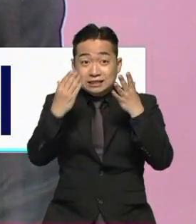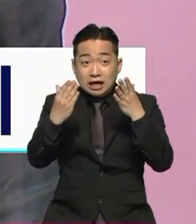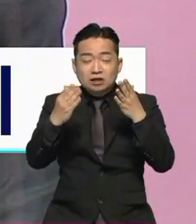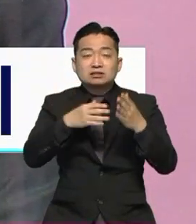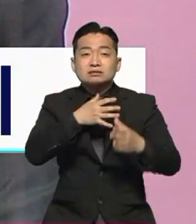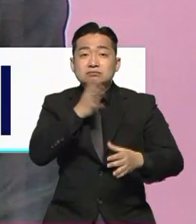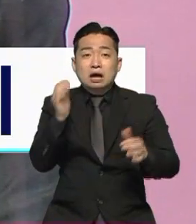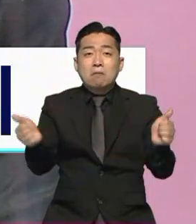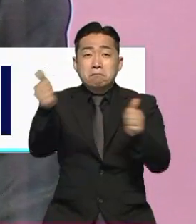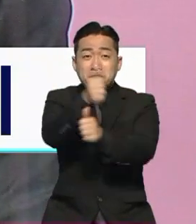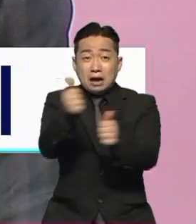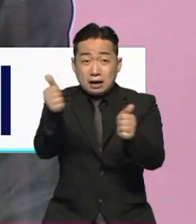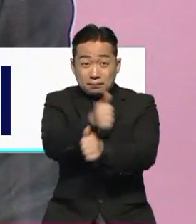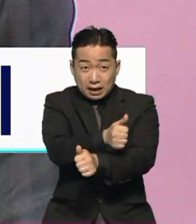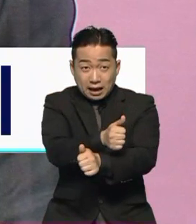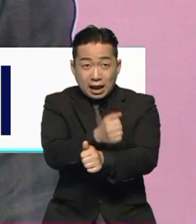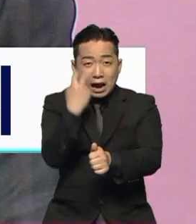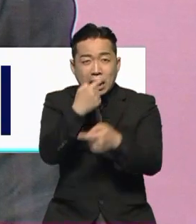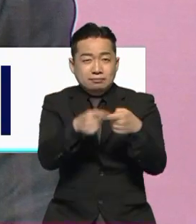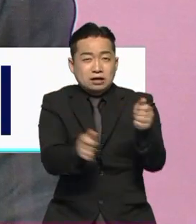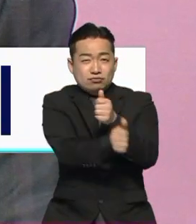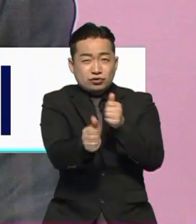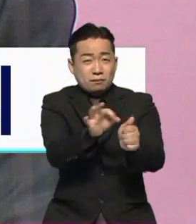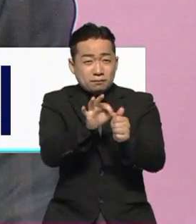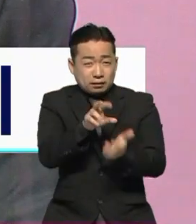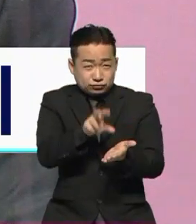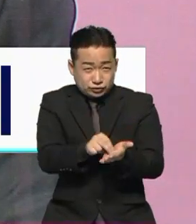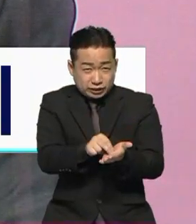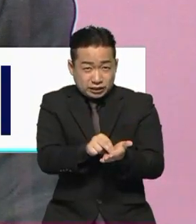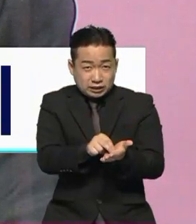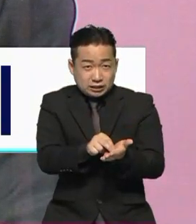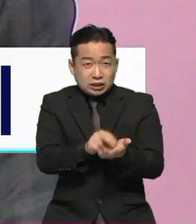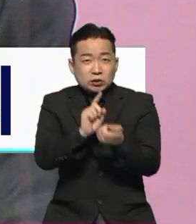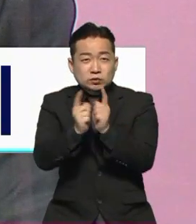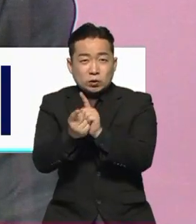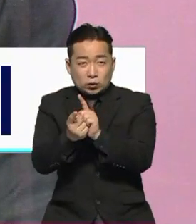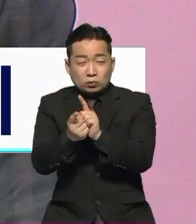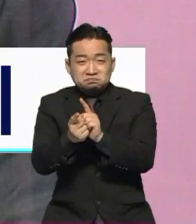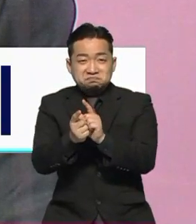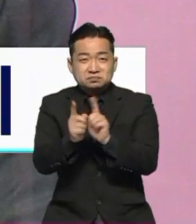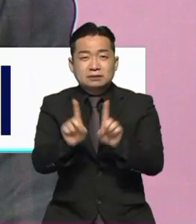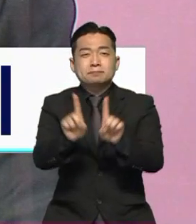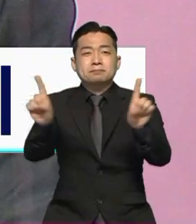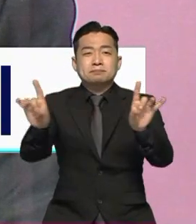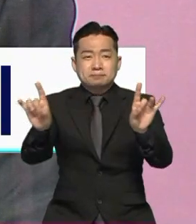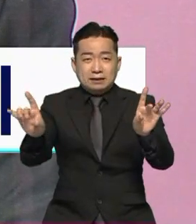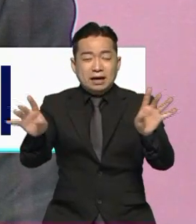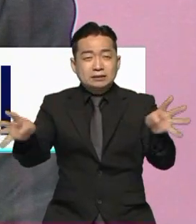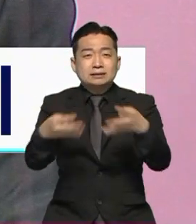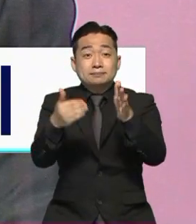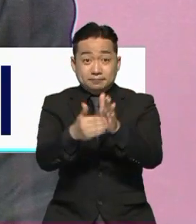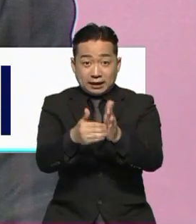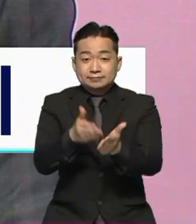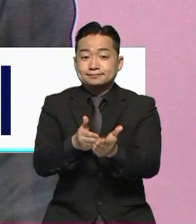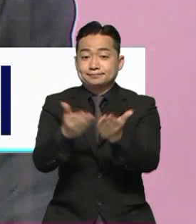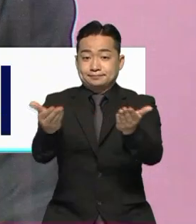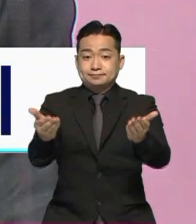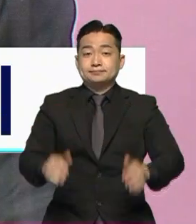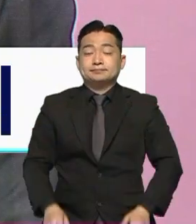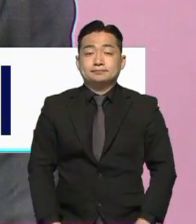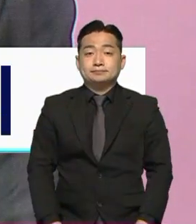불씨가 됐던 감사위원 인선 문제는 양측이 한자리씩 나누는 걸로 절충안을 찾았습니다. 김영래